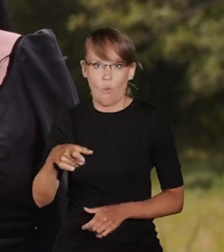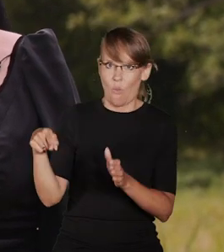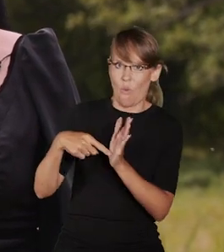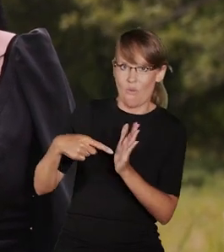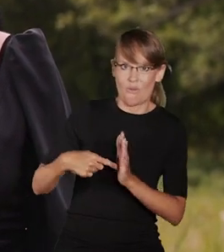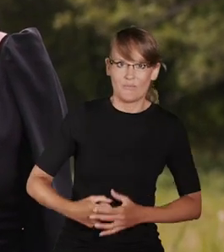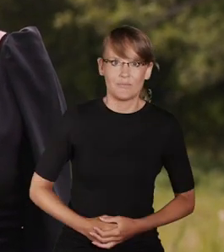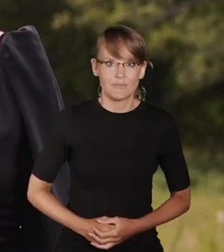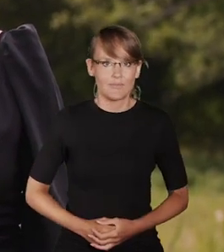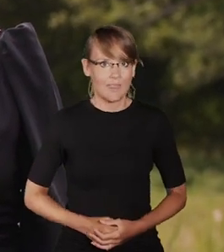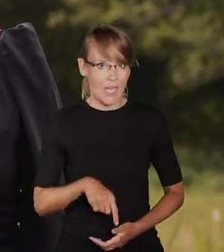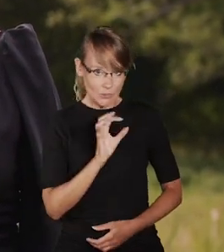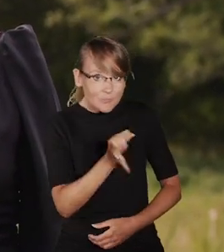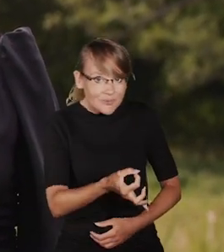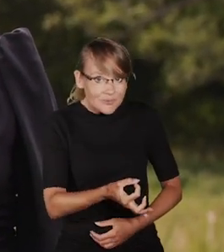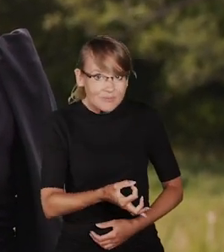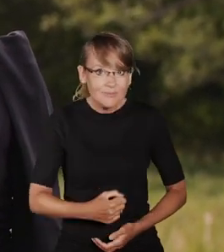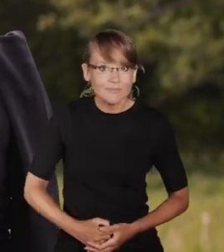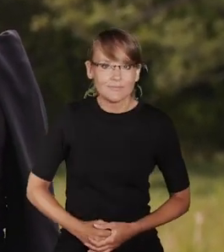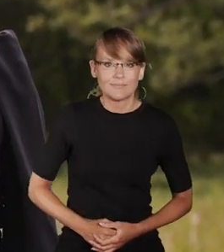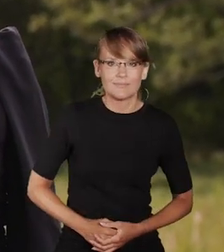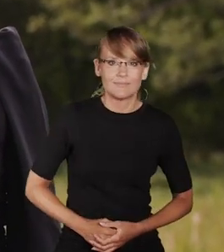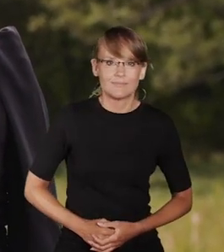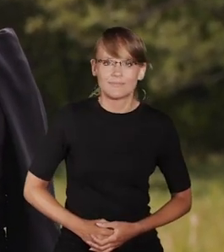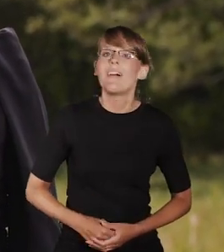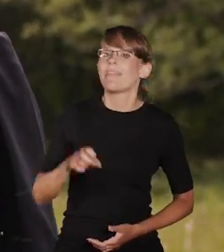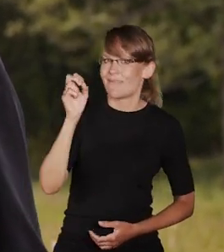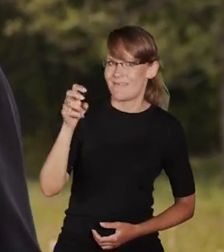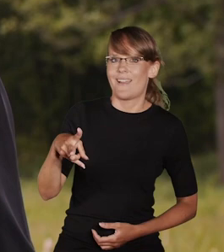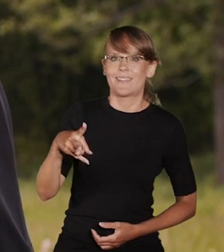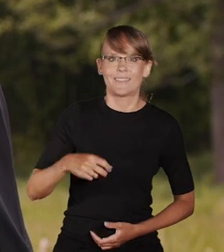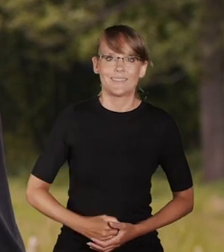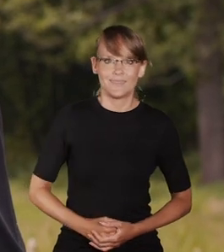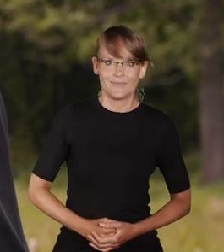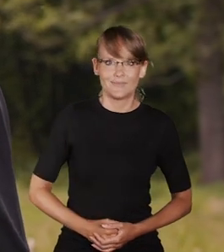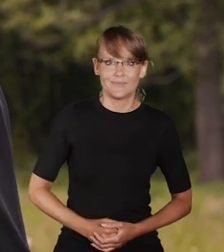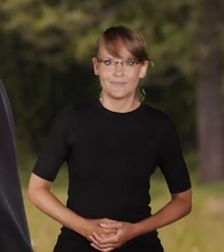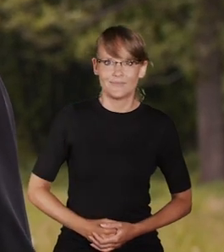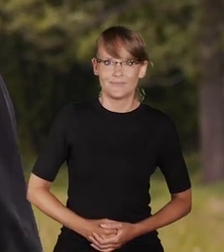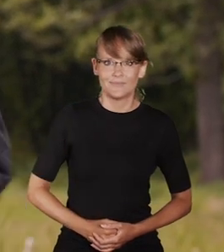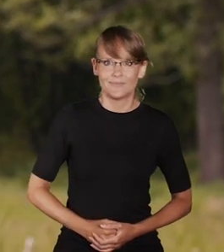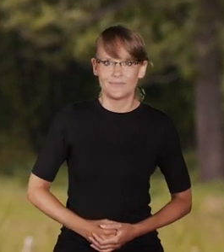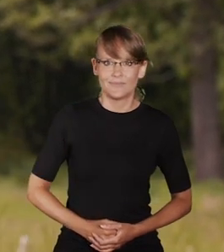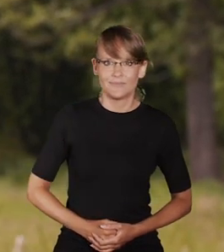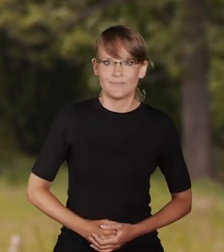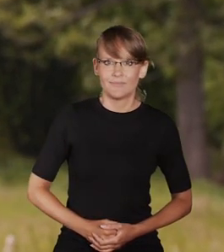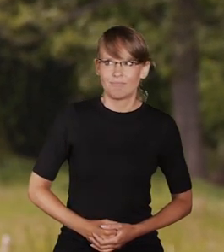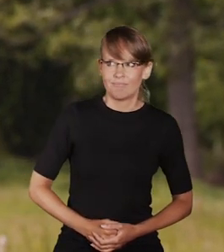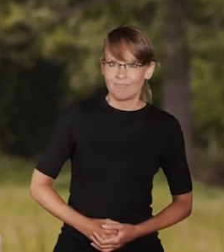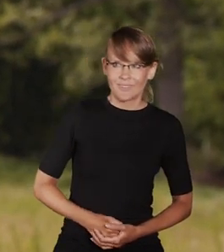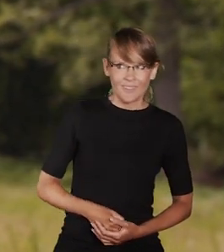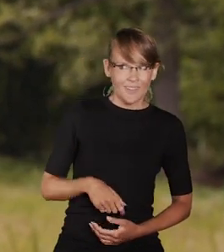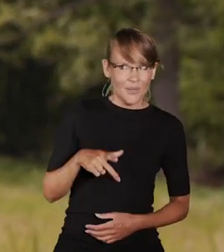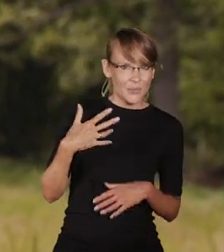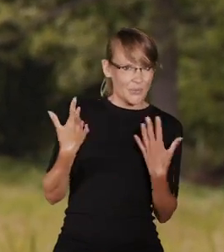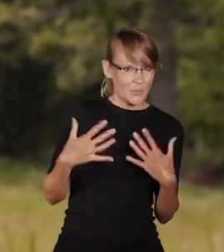broń. Para co najmniej 90 rubli. Pistolet. Trzeba trzymać tak. Czy